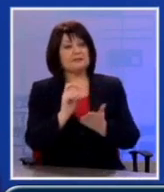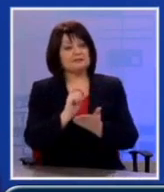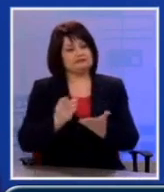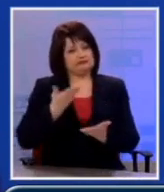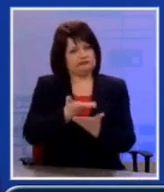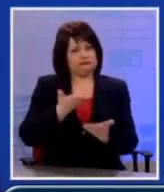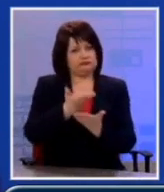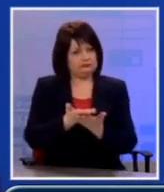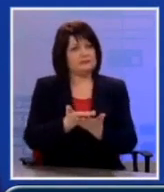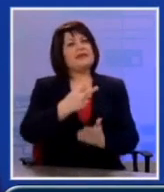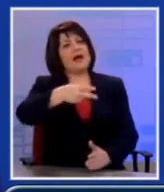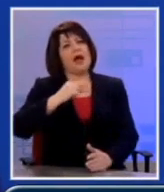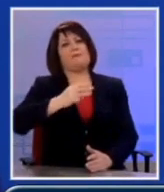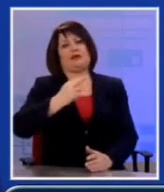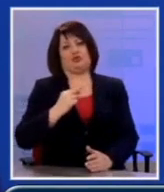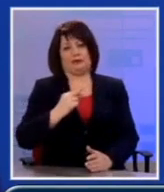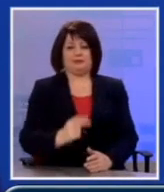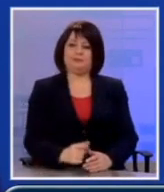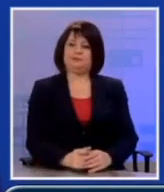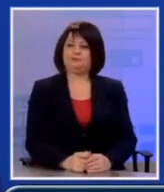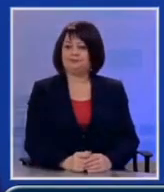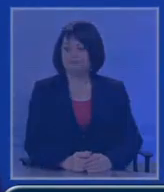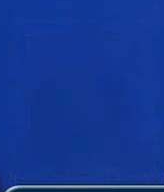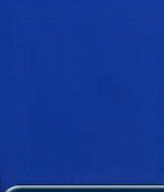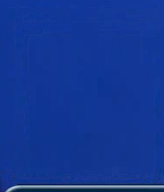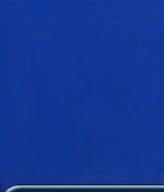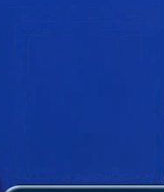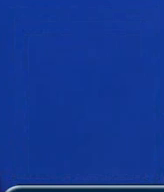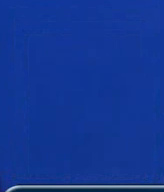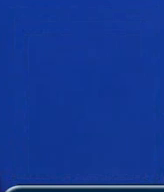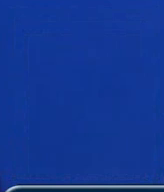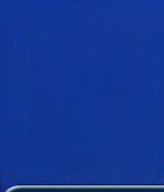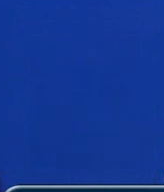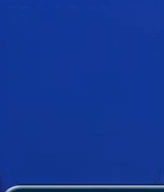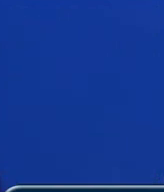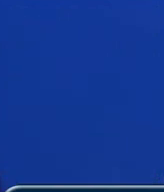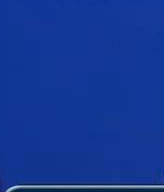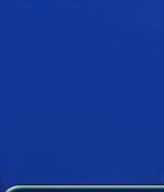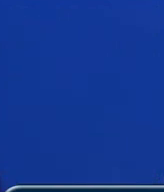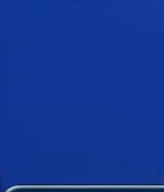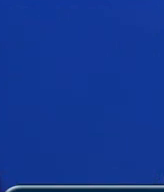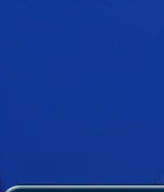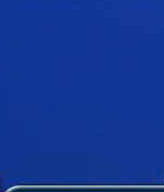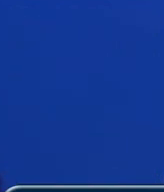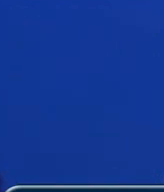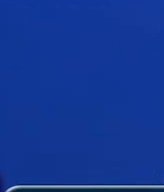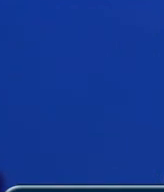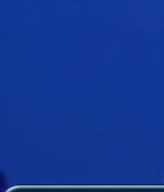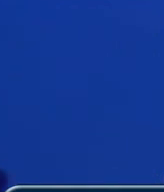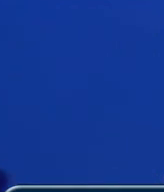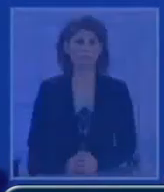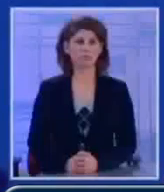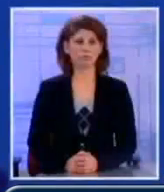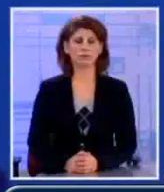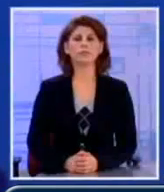κατατίθενται αλλά και θα απαντιούνται. Εδώ θα κλείσω και είμαι στη διάθεσή σας για ερωτήσεις και